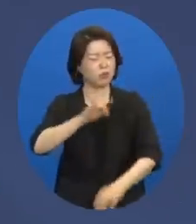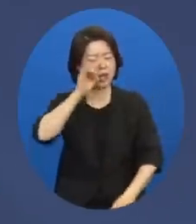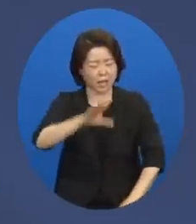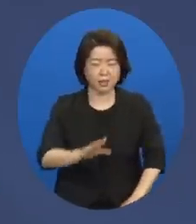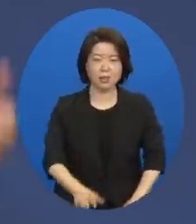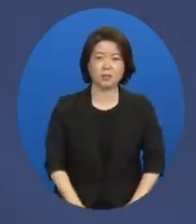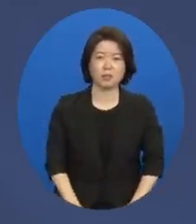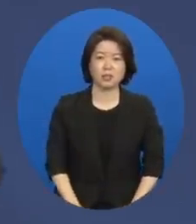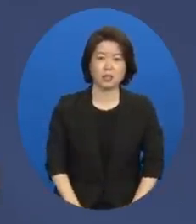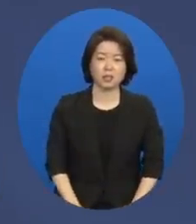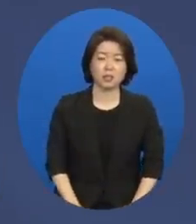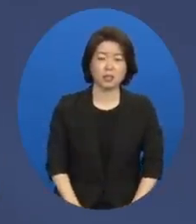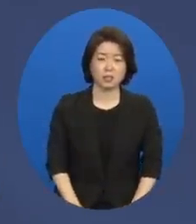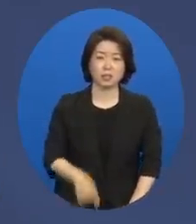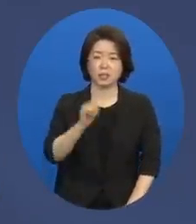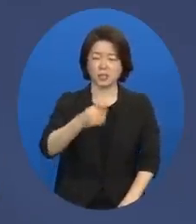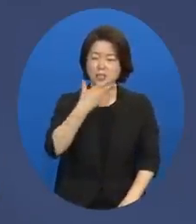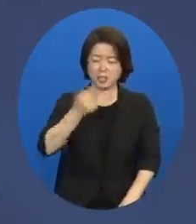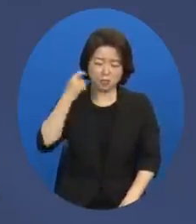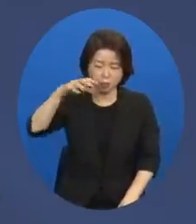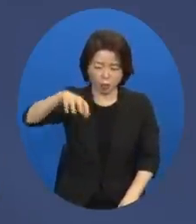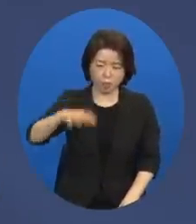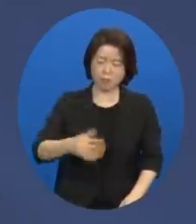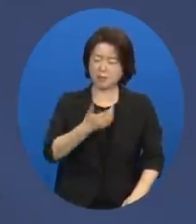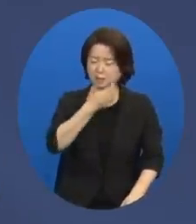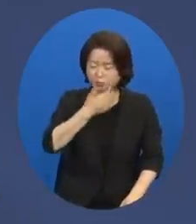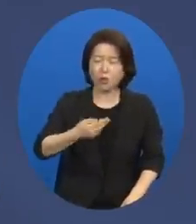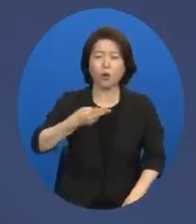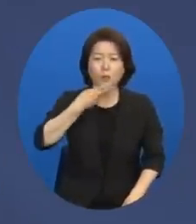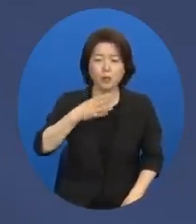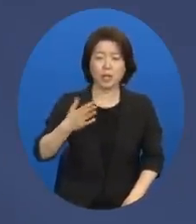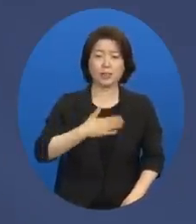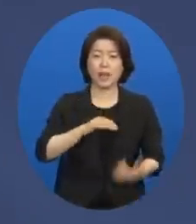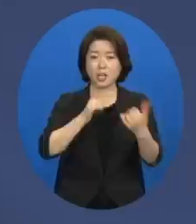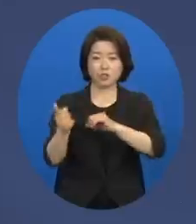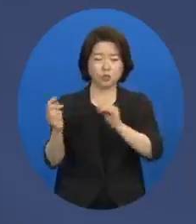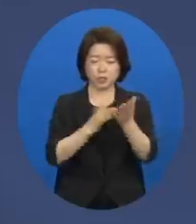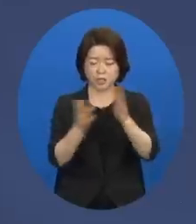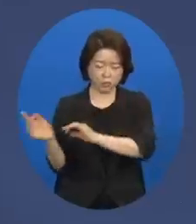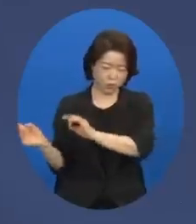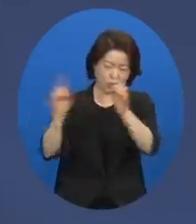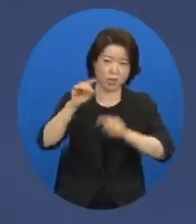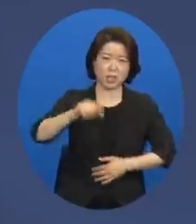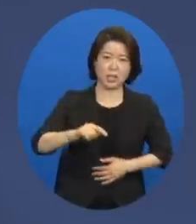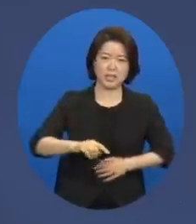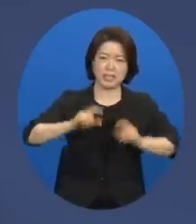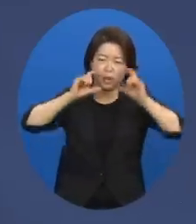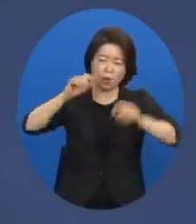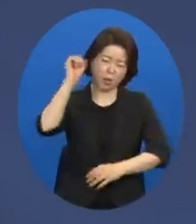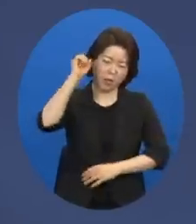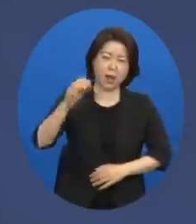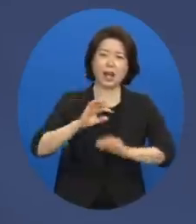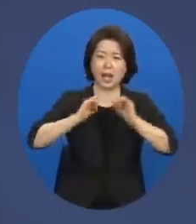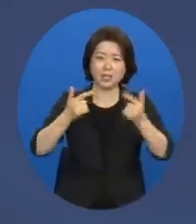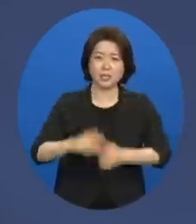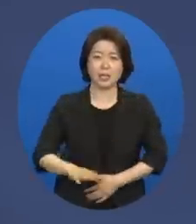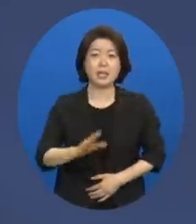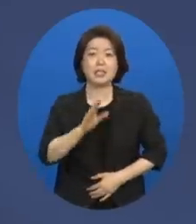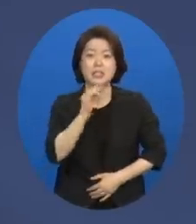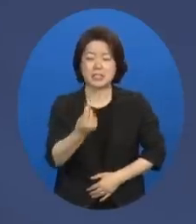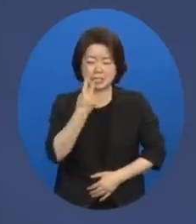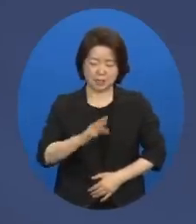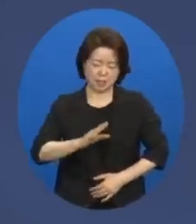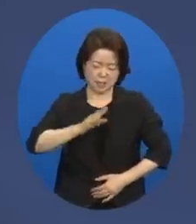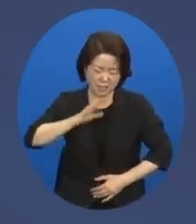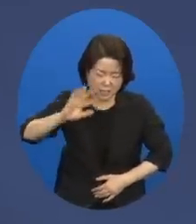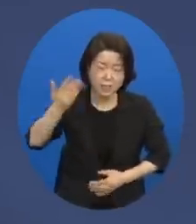없습니다. 이 복음 앞에 부끄럽지 않도록 나 죽고 예수 사는 이게 구호가 아니라 생명의 실존이 되게